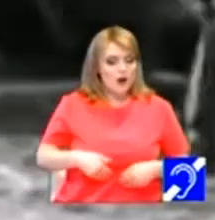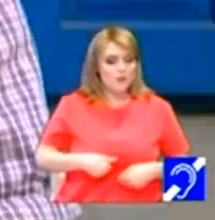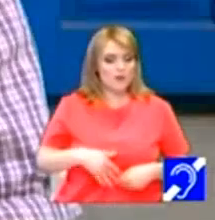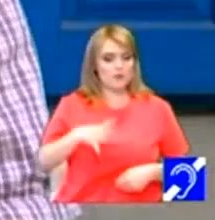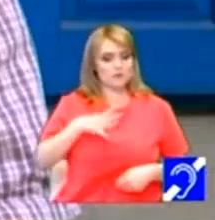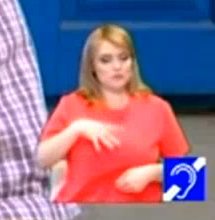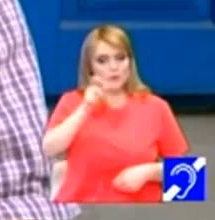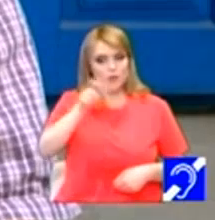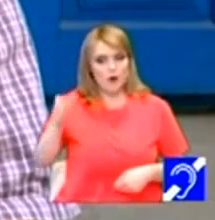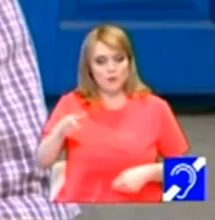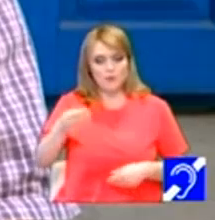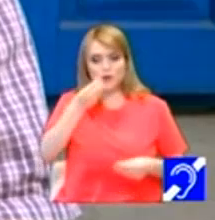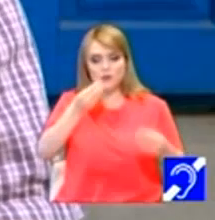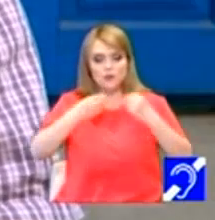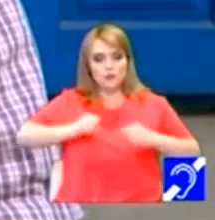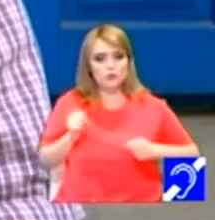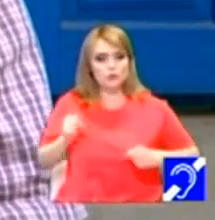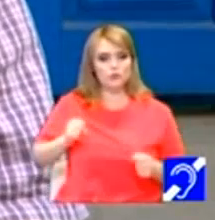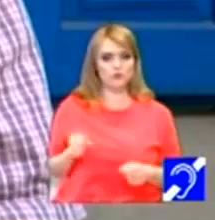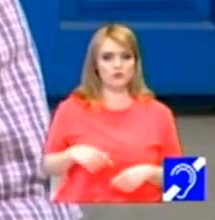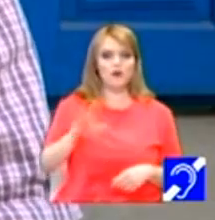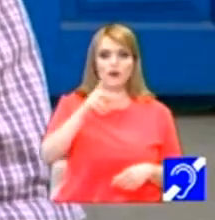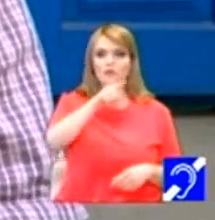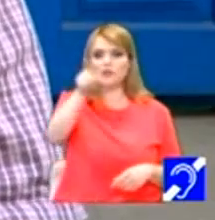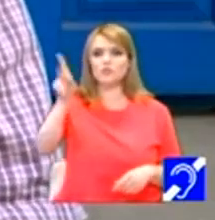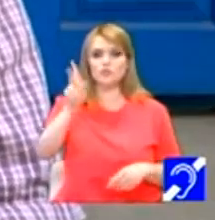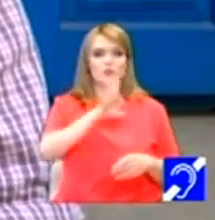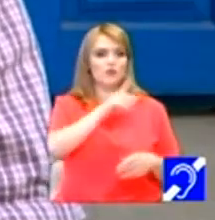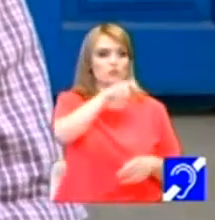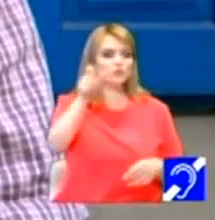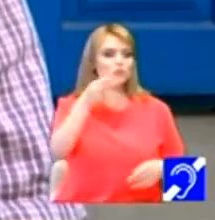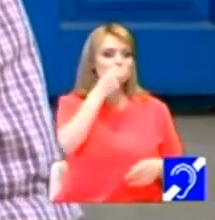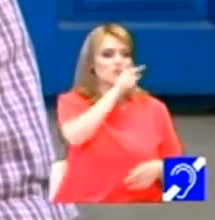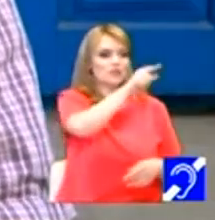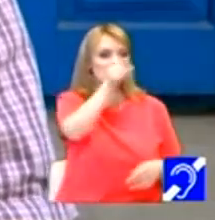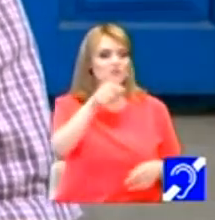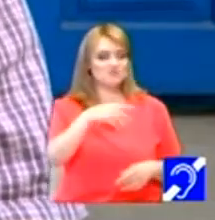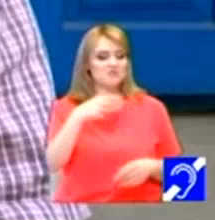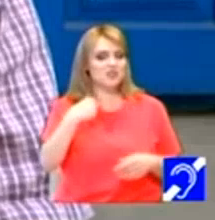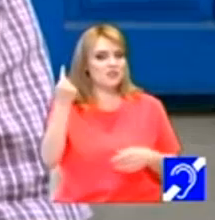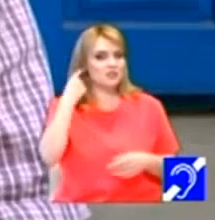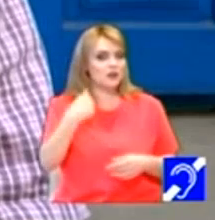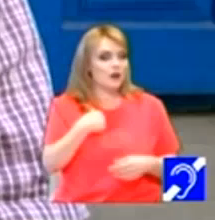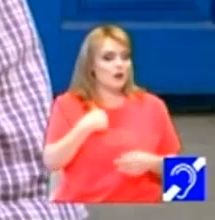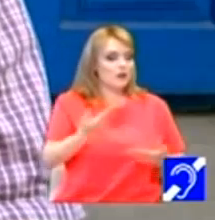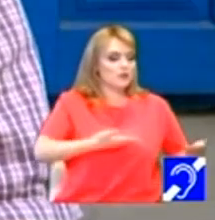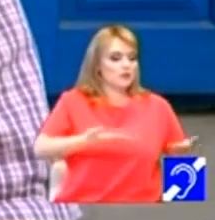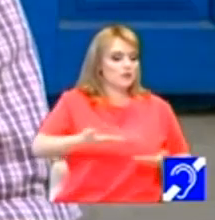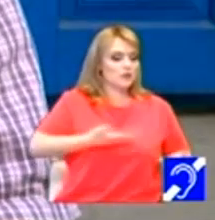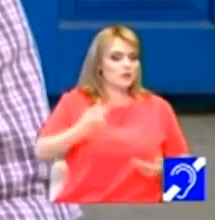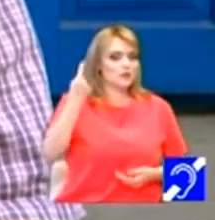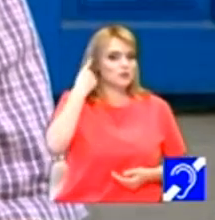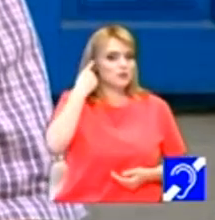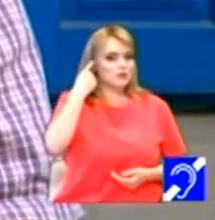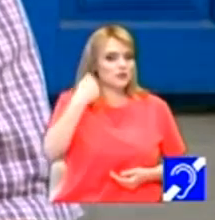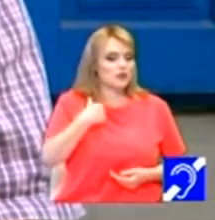altul. Spuneau că Băticeala mănâncă oameni, uite acolo mănâncă oameni. Eu mergeam pe drum